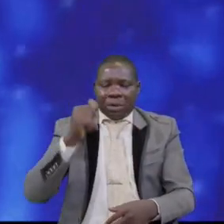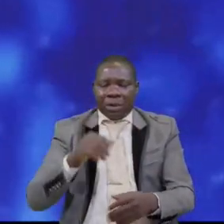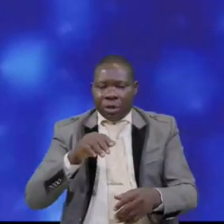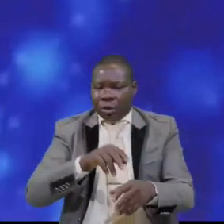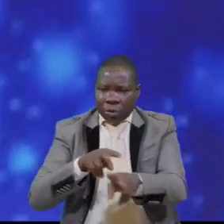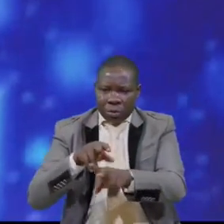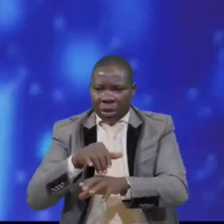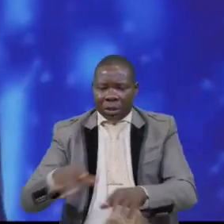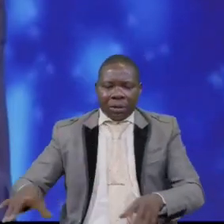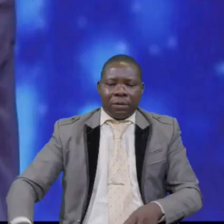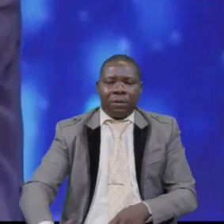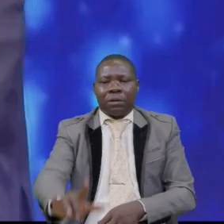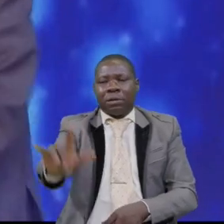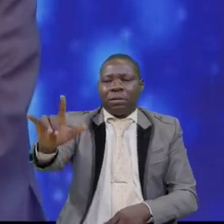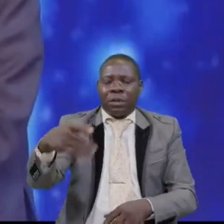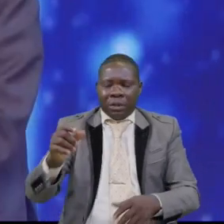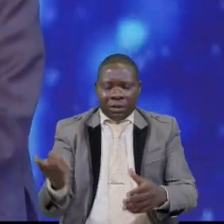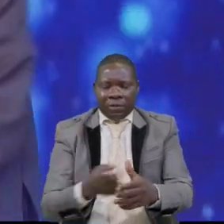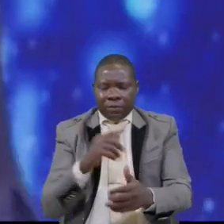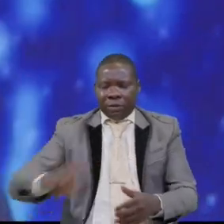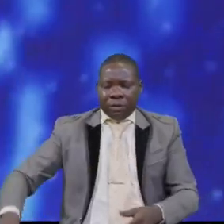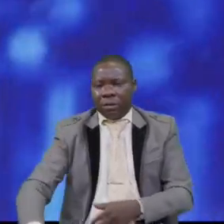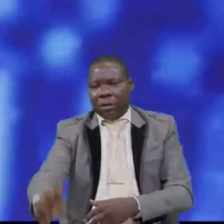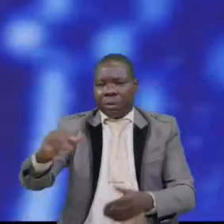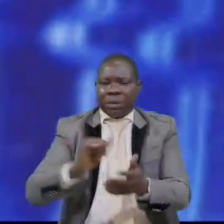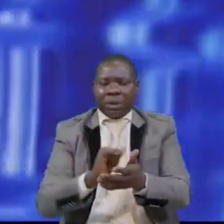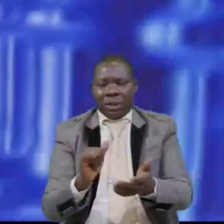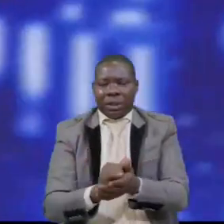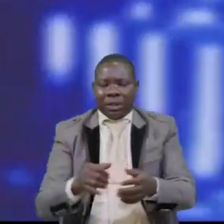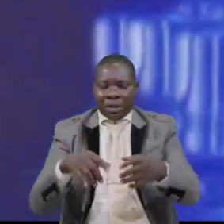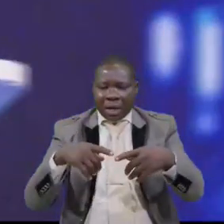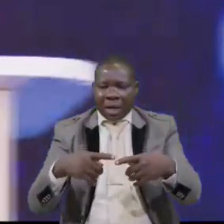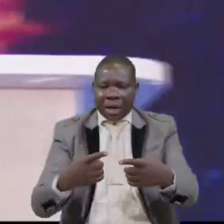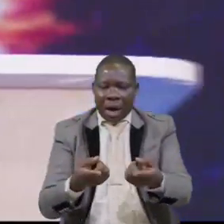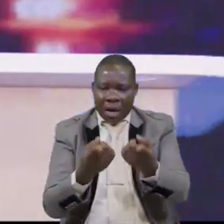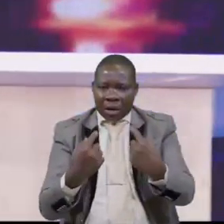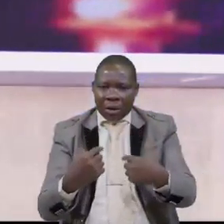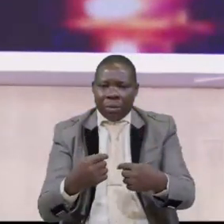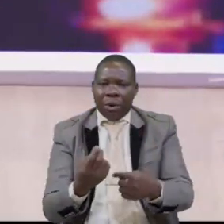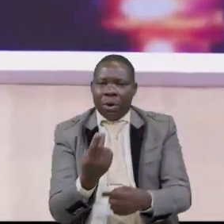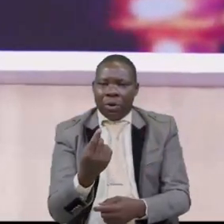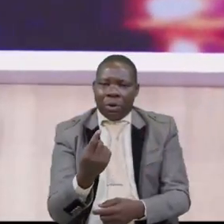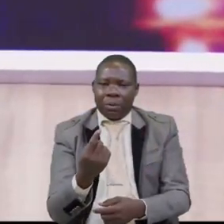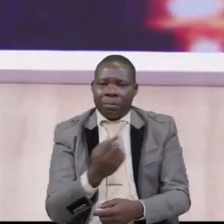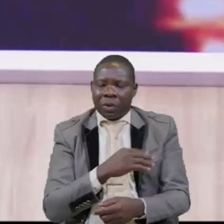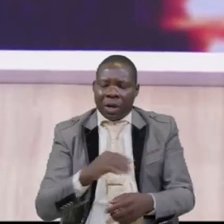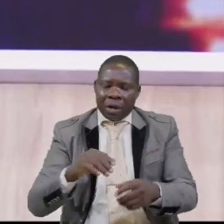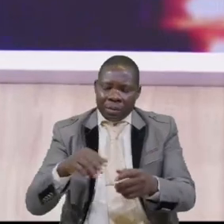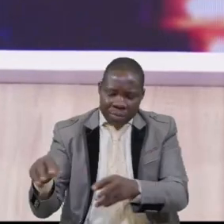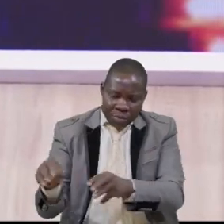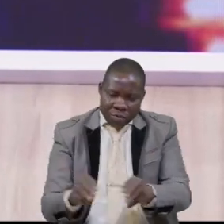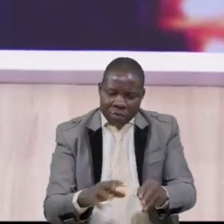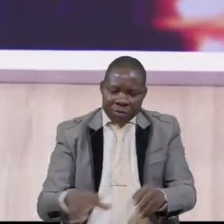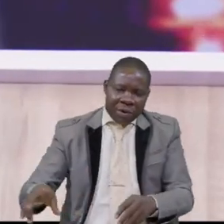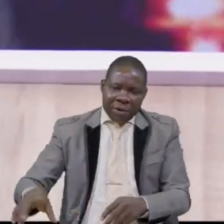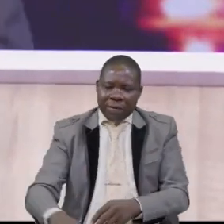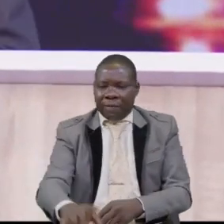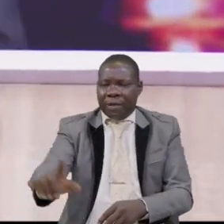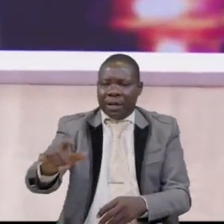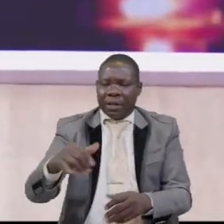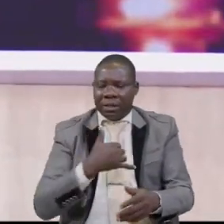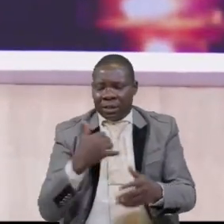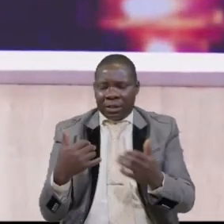type d'avion qui a été fabriqué au début par ses frères Bright avait des fonctions